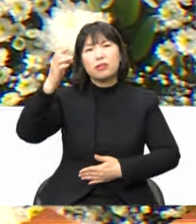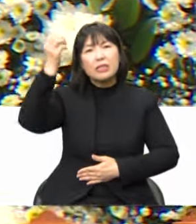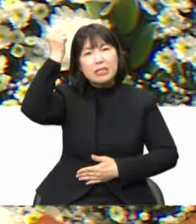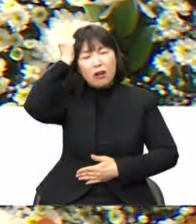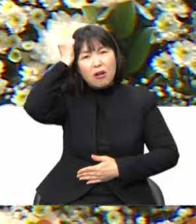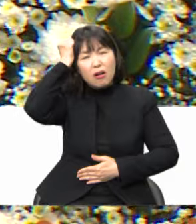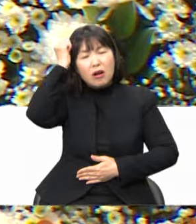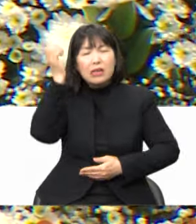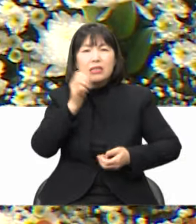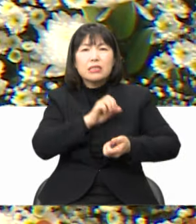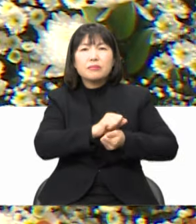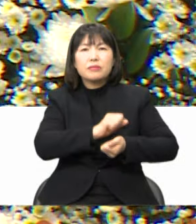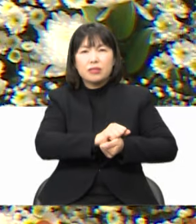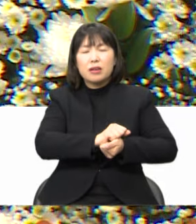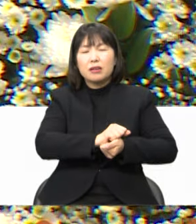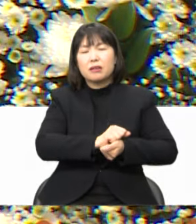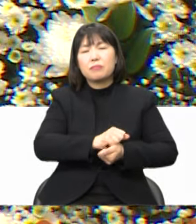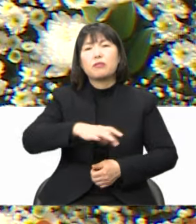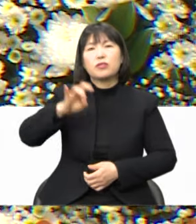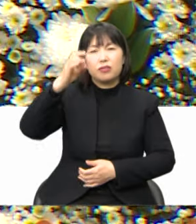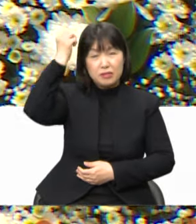심장이 아파오는 계절입니다